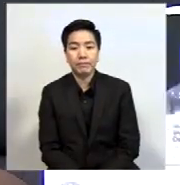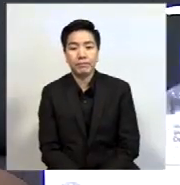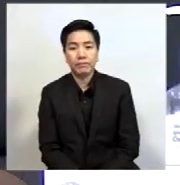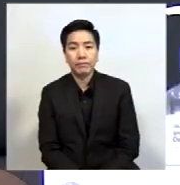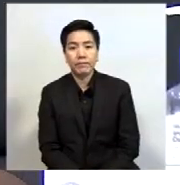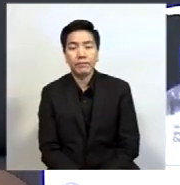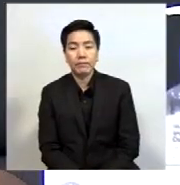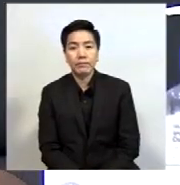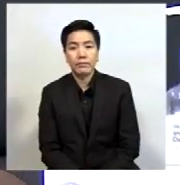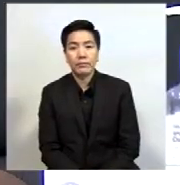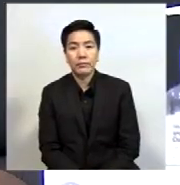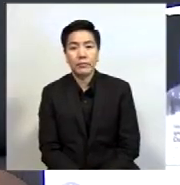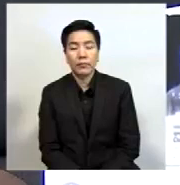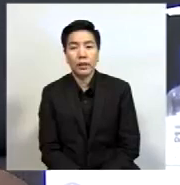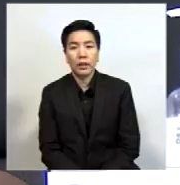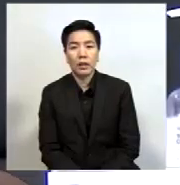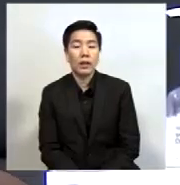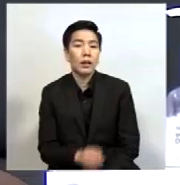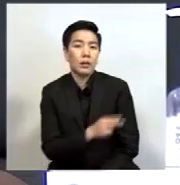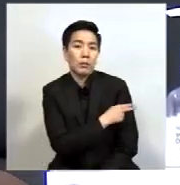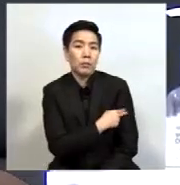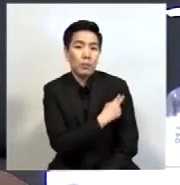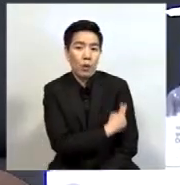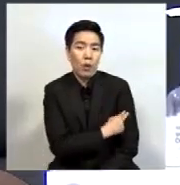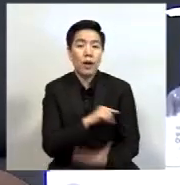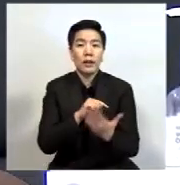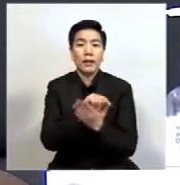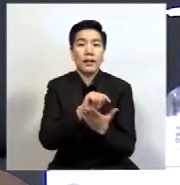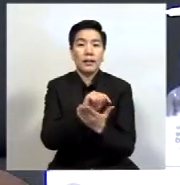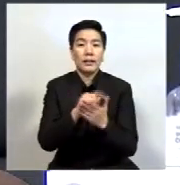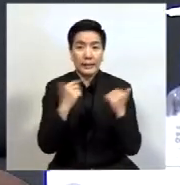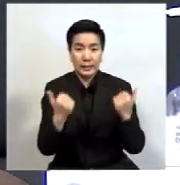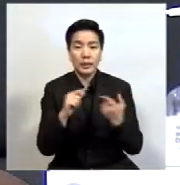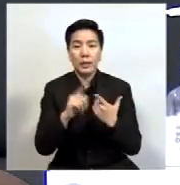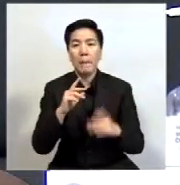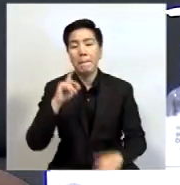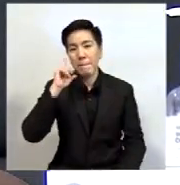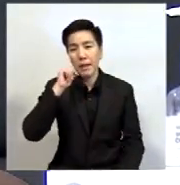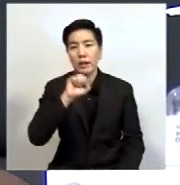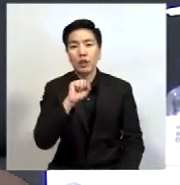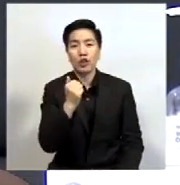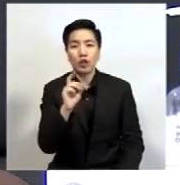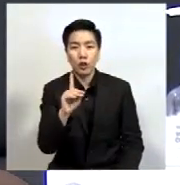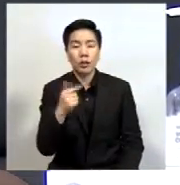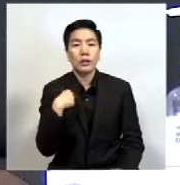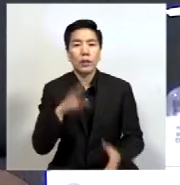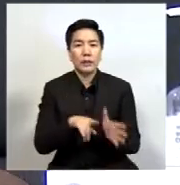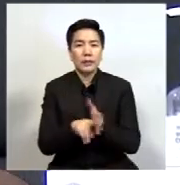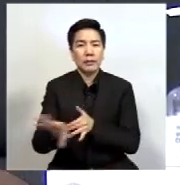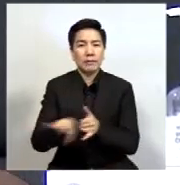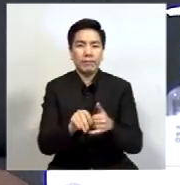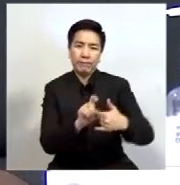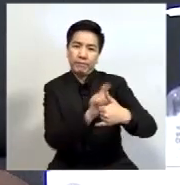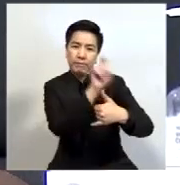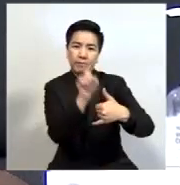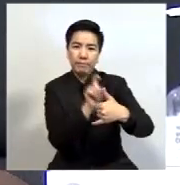กรณีที่โรงพยาบาลแม่สอดจังหวัดตากนะครับผู้ป่วยที่ติดเชื้อโคโรนาไวรัสที่สงสัยนะ